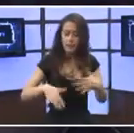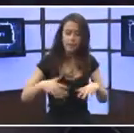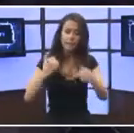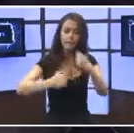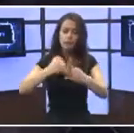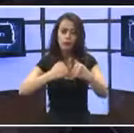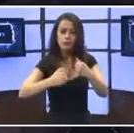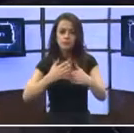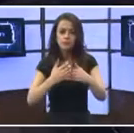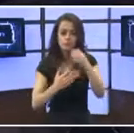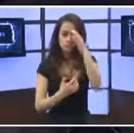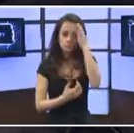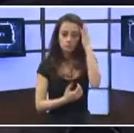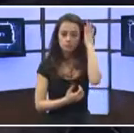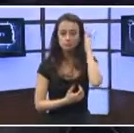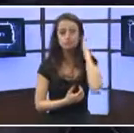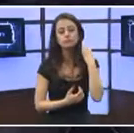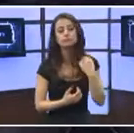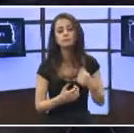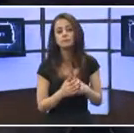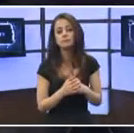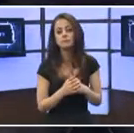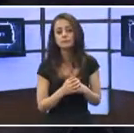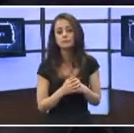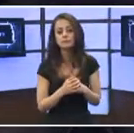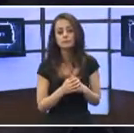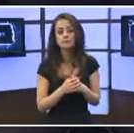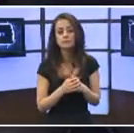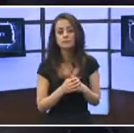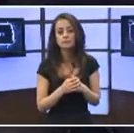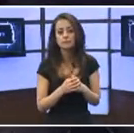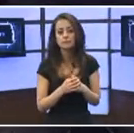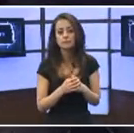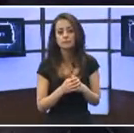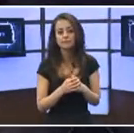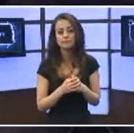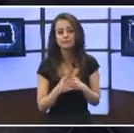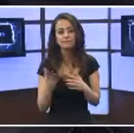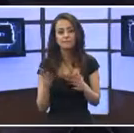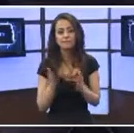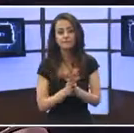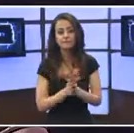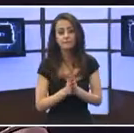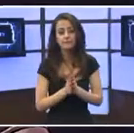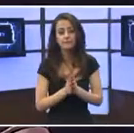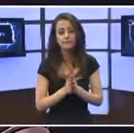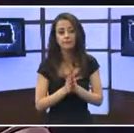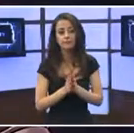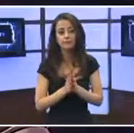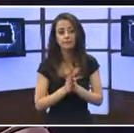2 tane vatandaş, insan. Vatandaş mı, insan mı dersiniz, ne dersiniz? Haberlerde ah, ah, izledik. Ah. Birazdan yine var bir mi konu var. Ben